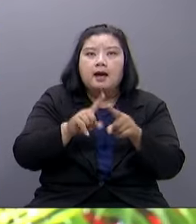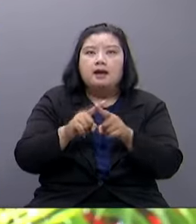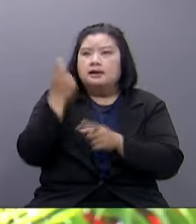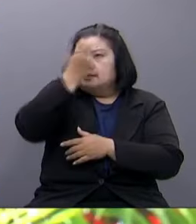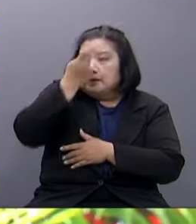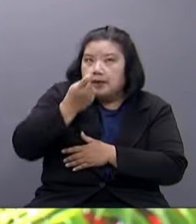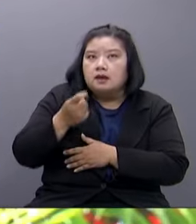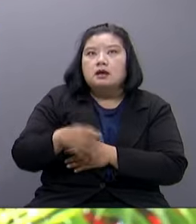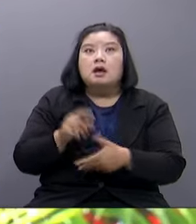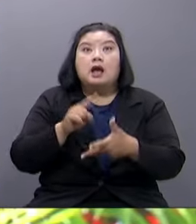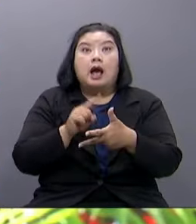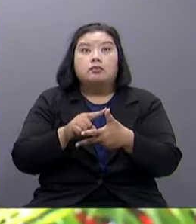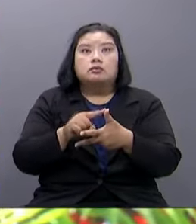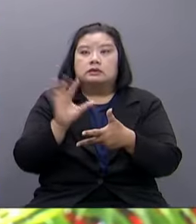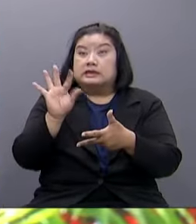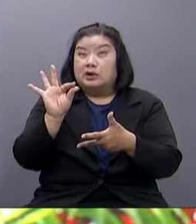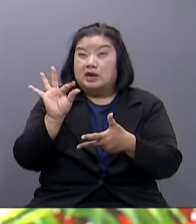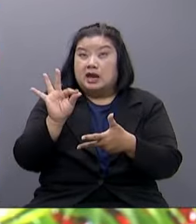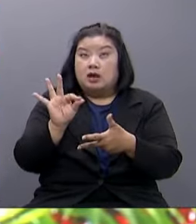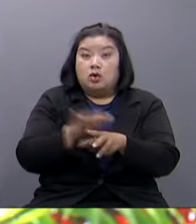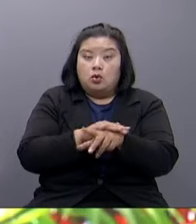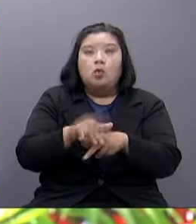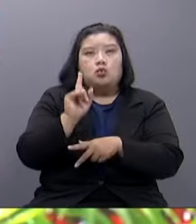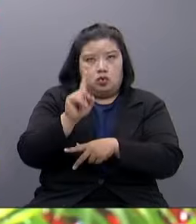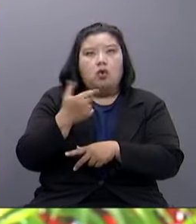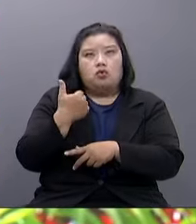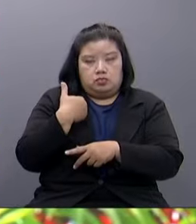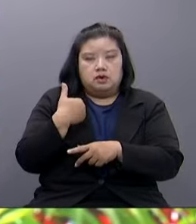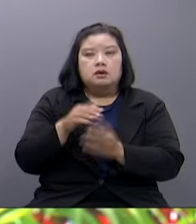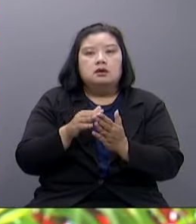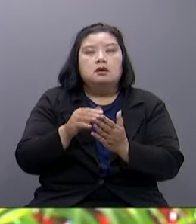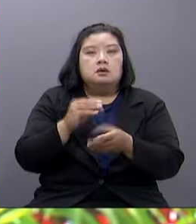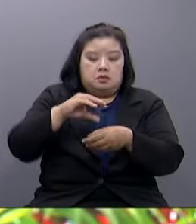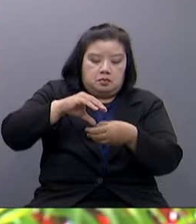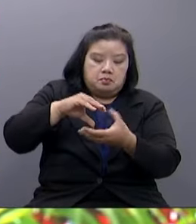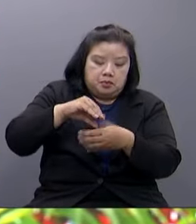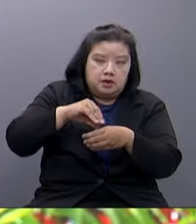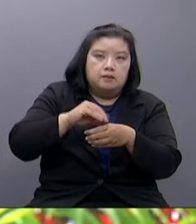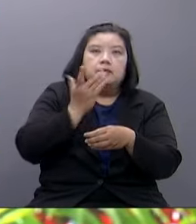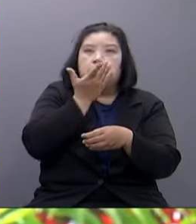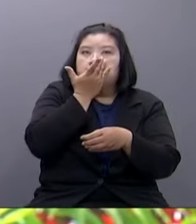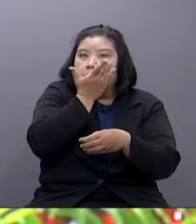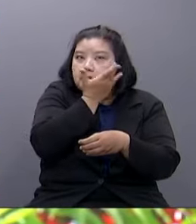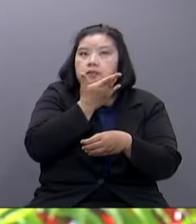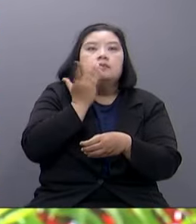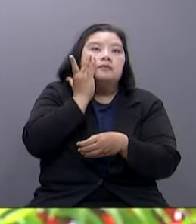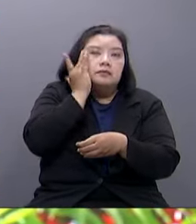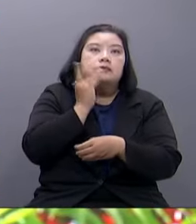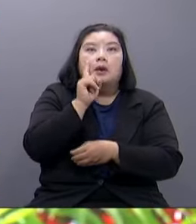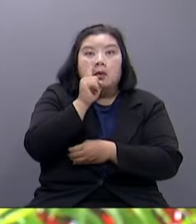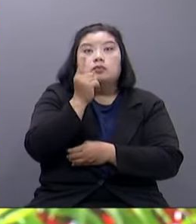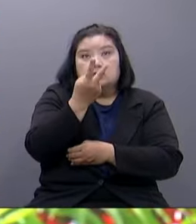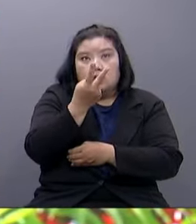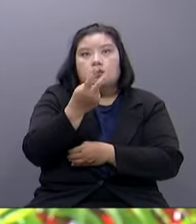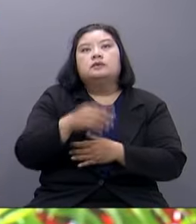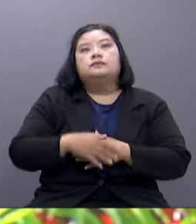กะติดสิมพิเหมอนกเพราฉนั้นอาจจะต้ใช้เป็ double cleanserก็คแปลว ต้องมีการห้างสองครั้งอาจะเป็